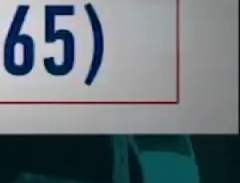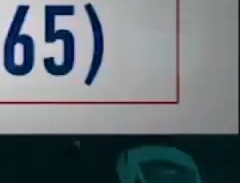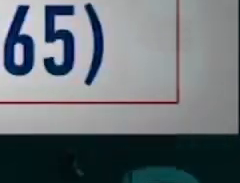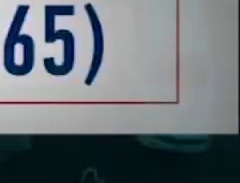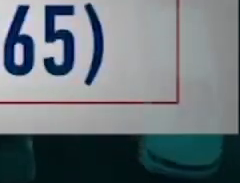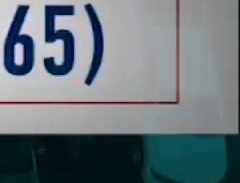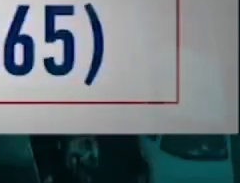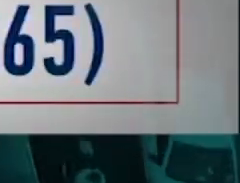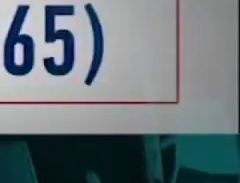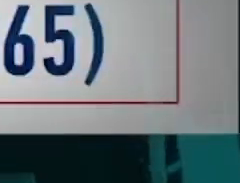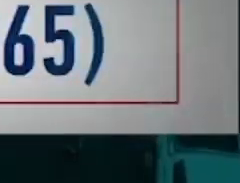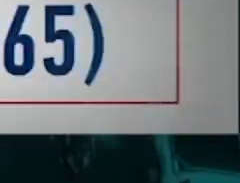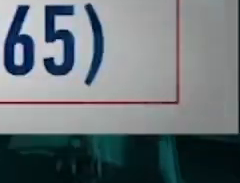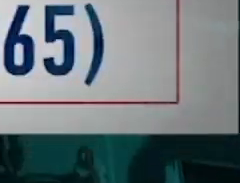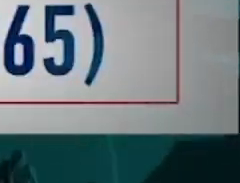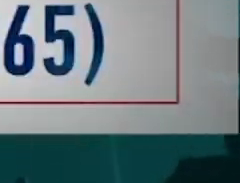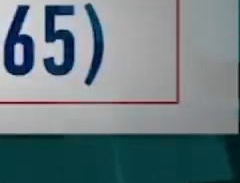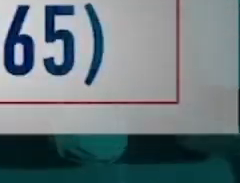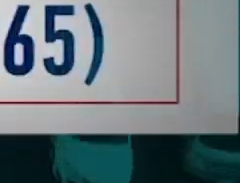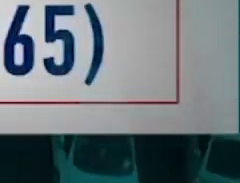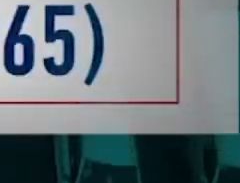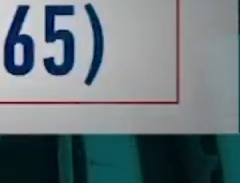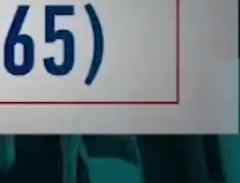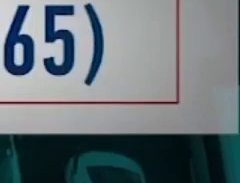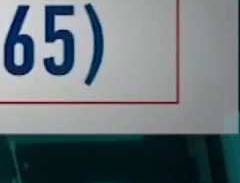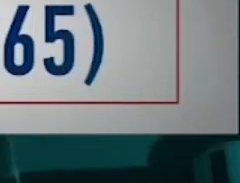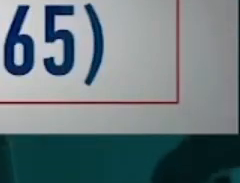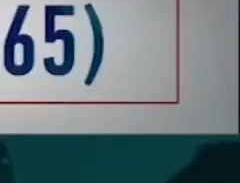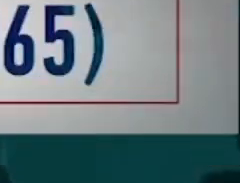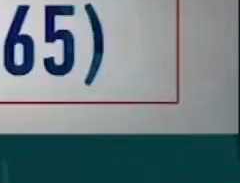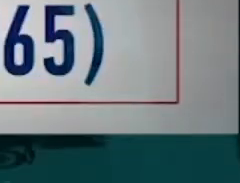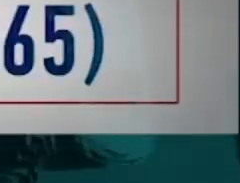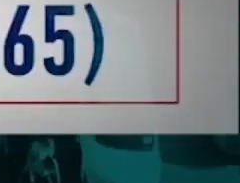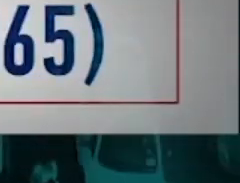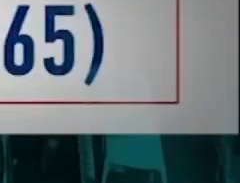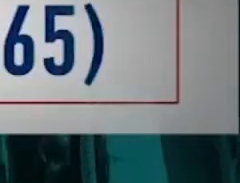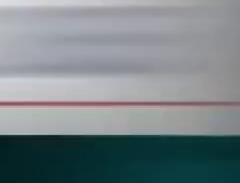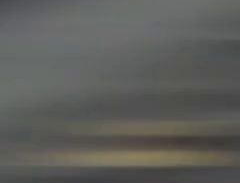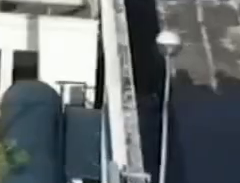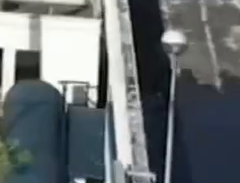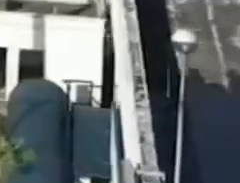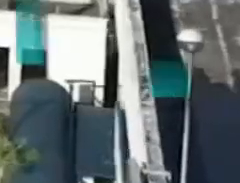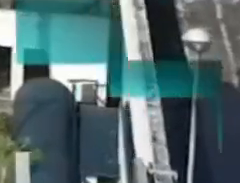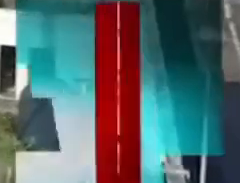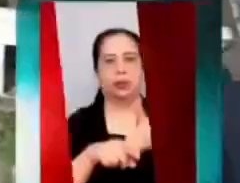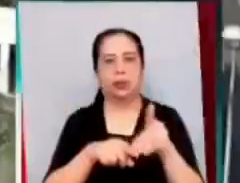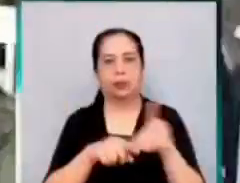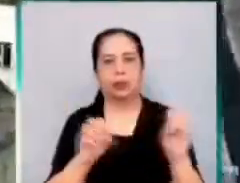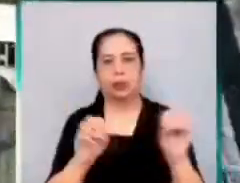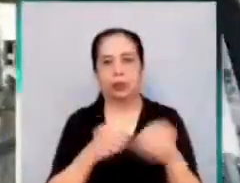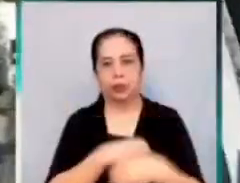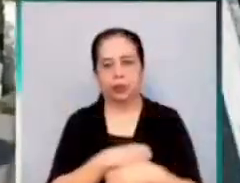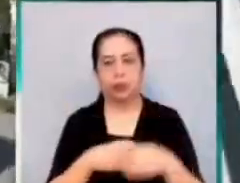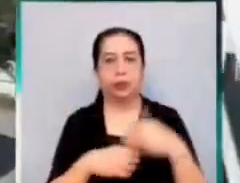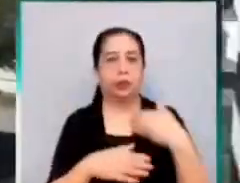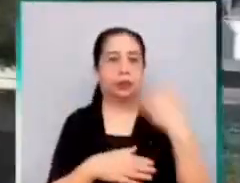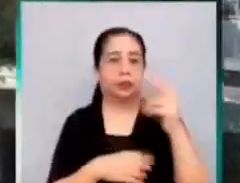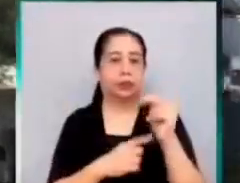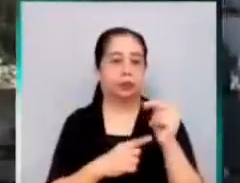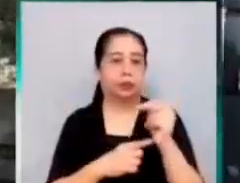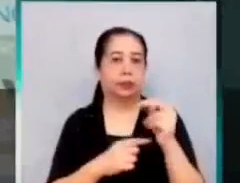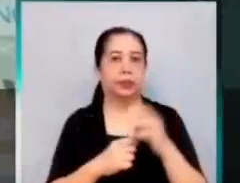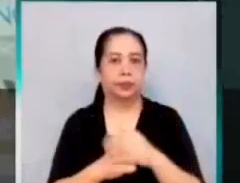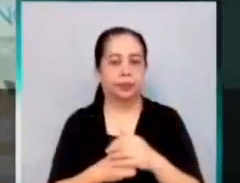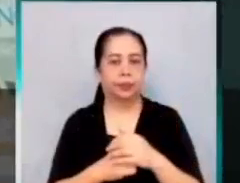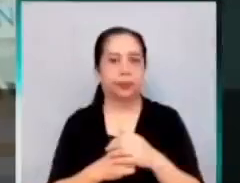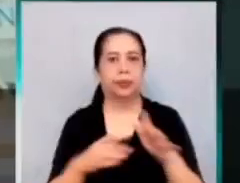maaaring mag-report sa kanilang social media accounts o sa tanggapan ng Traffic Discipline Office. Sa darating naman na Nobyembre, bubuhayin na